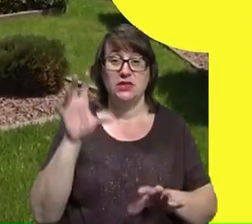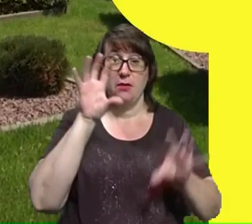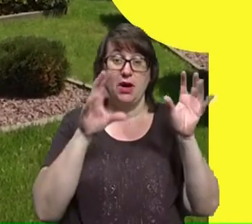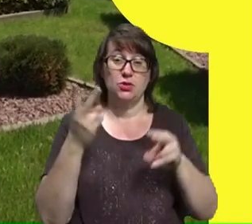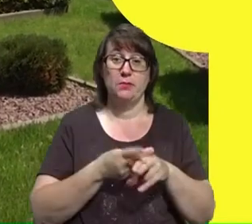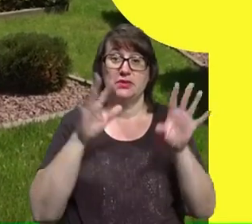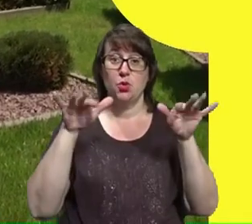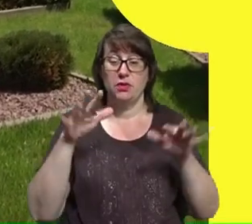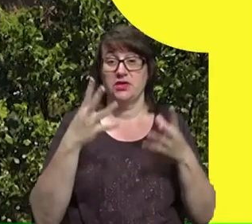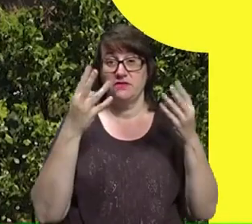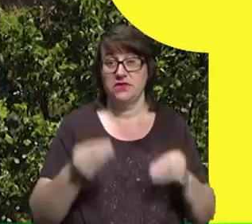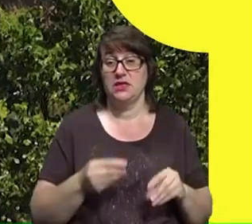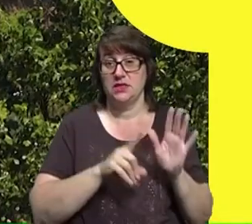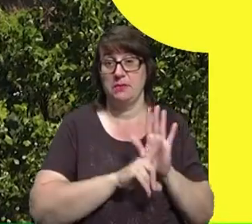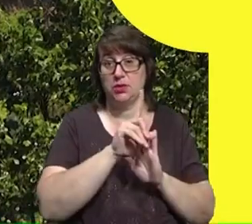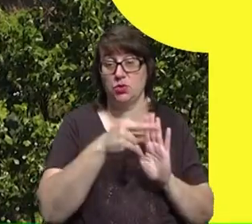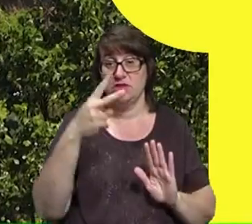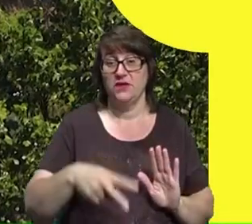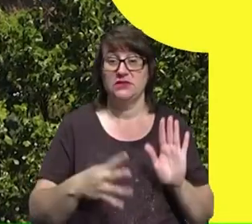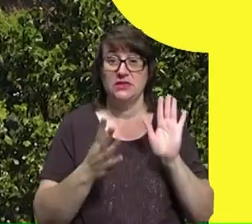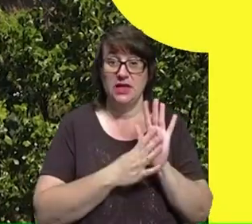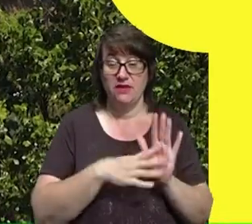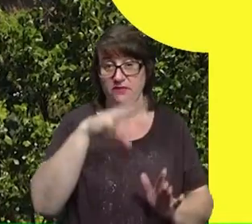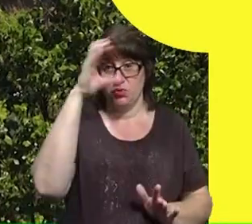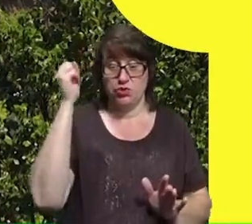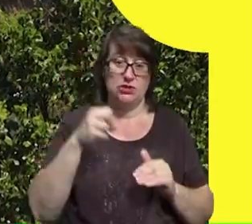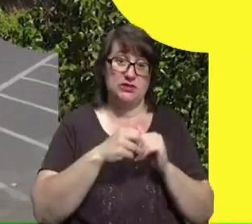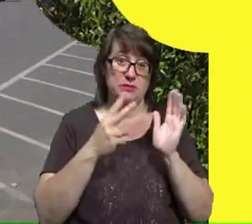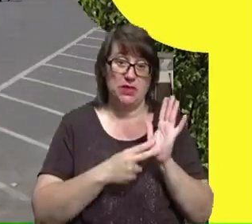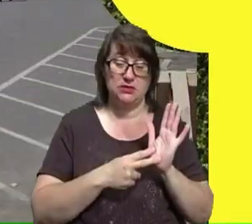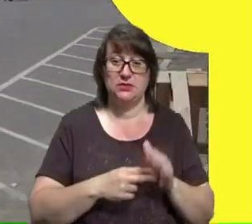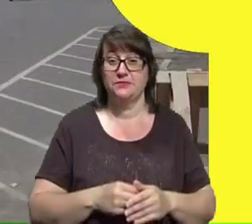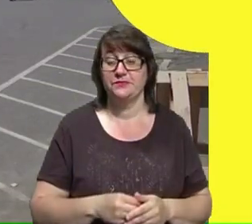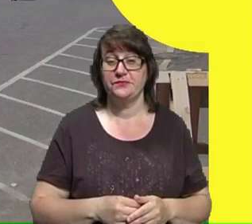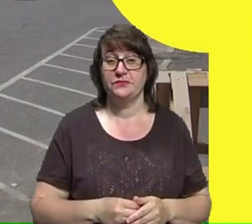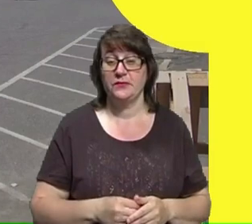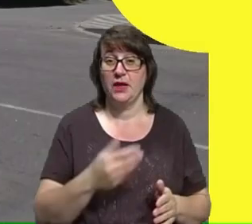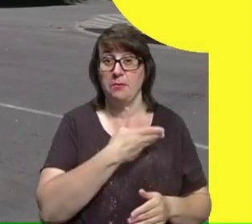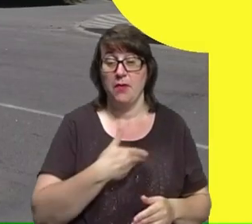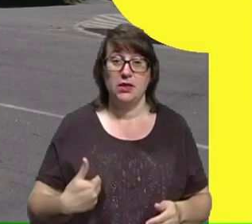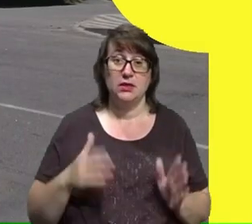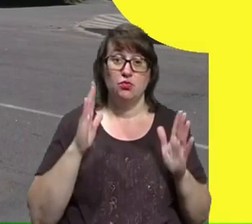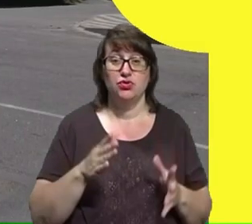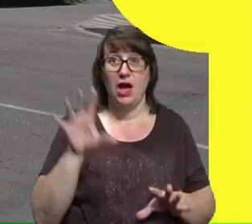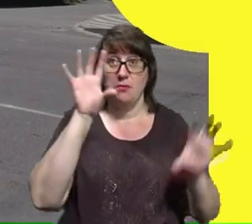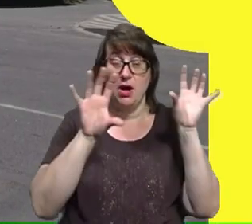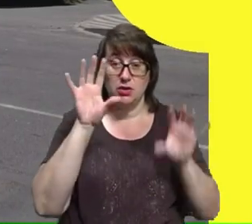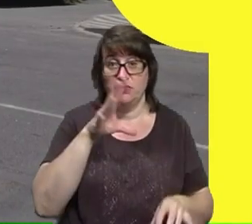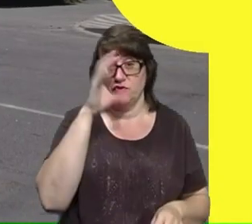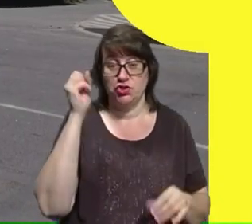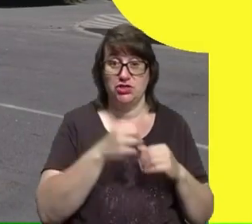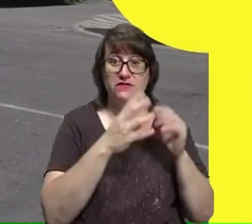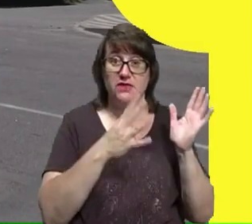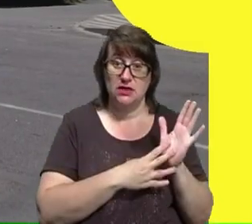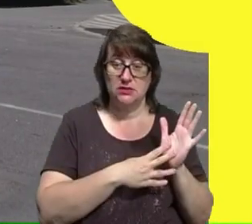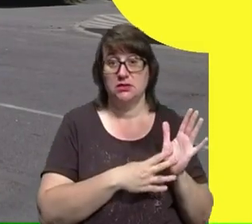Вдень температура сягне 29, уночі від 17 градусів тепла. У Малині буде хмарно. Вночі від 19 градусів тепла,